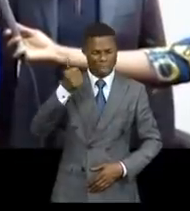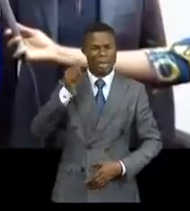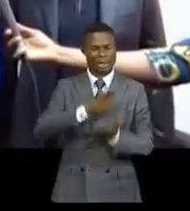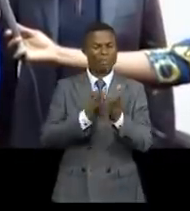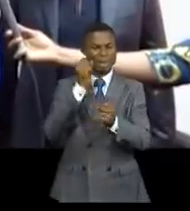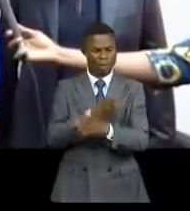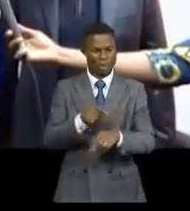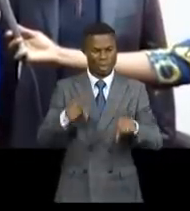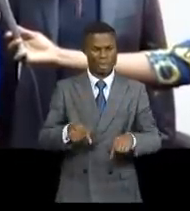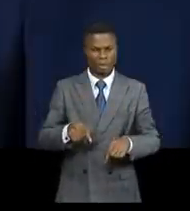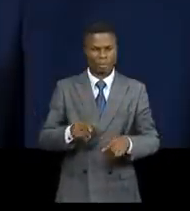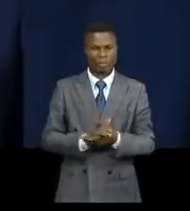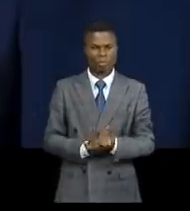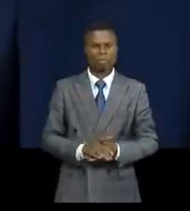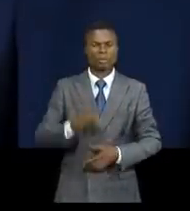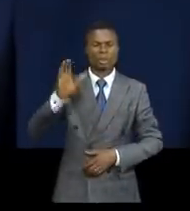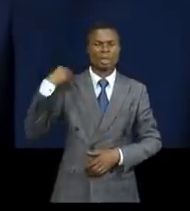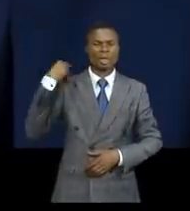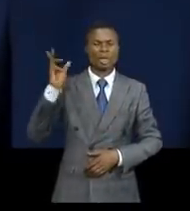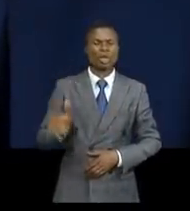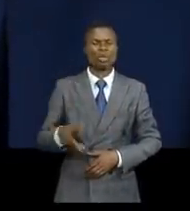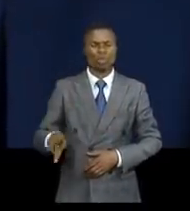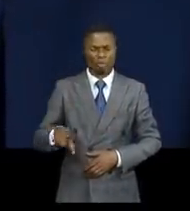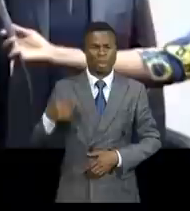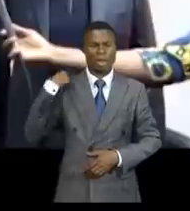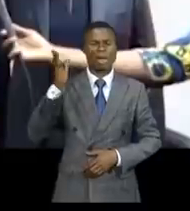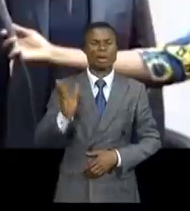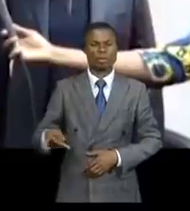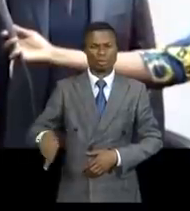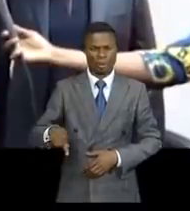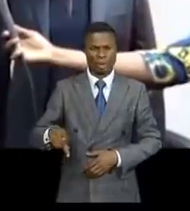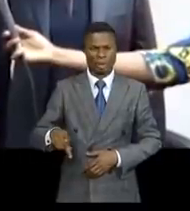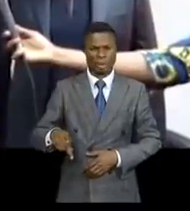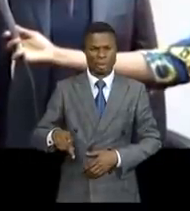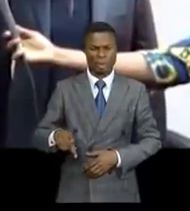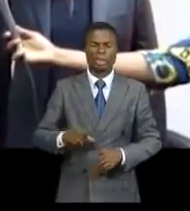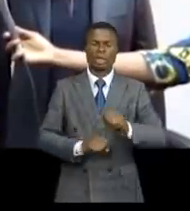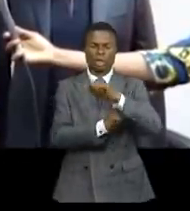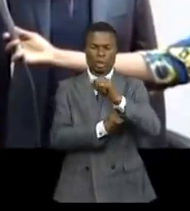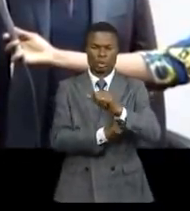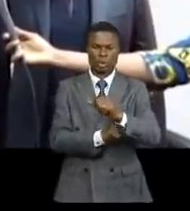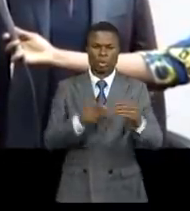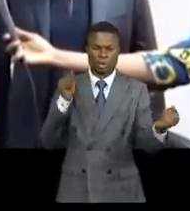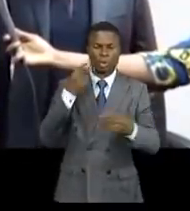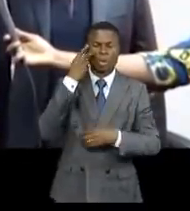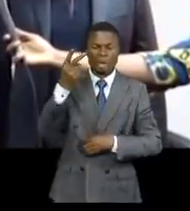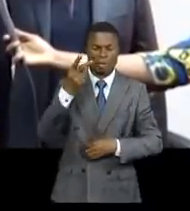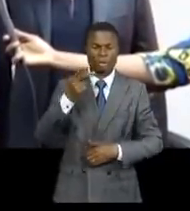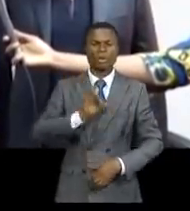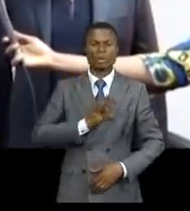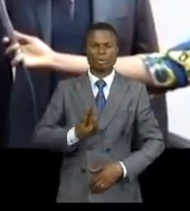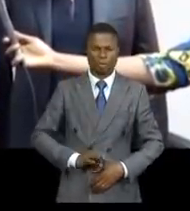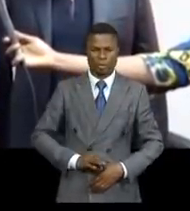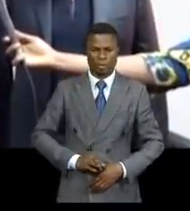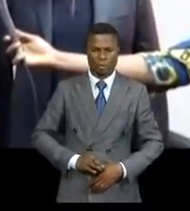province par Son Excellence Monsieur le Gouverneur des provinces, Jacques Kaboula Katwe. Nous tenons vraiment à l'accompagner à ce que la vision du chef de l'État pour un Congo